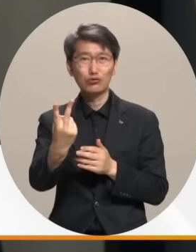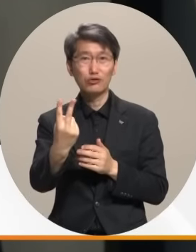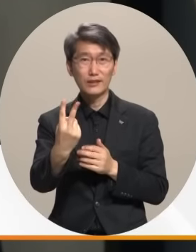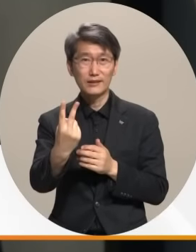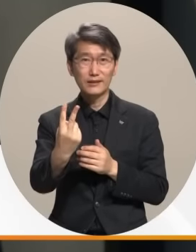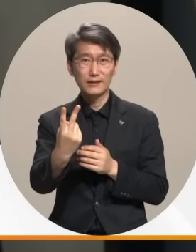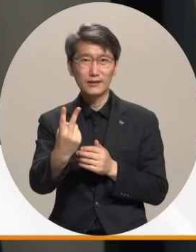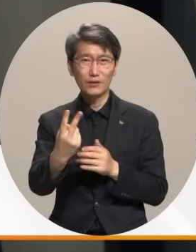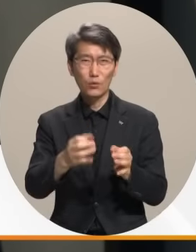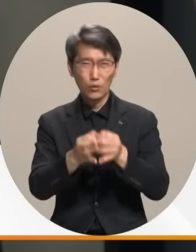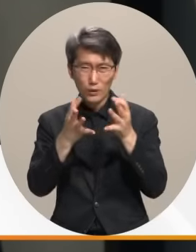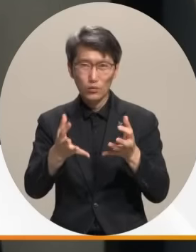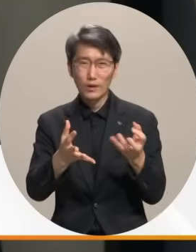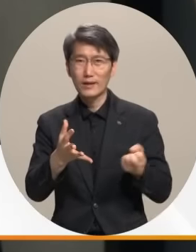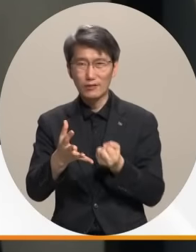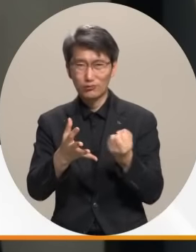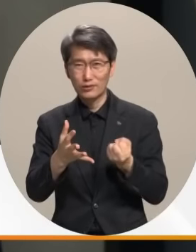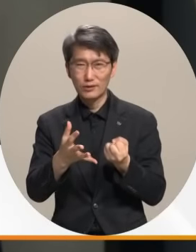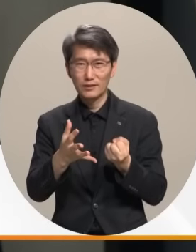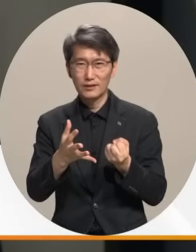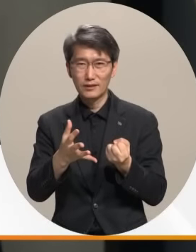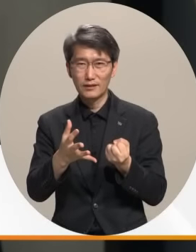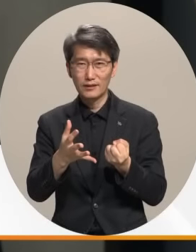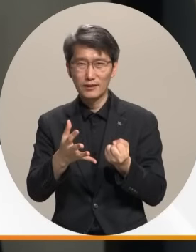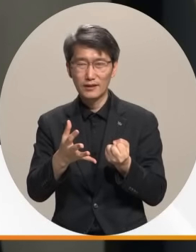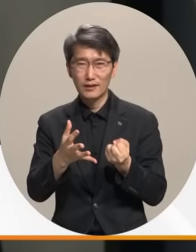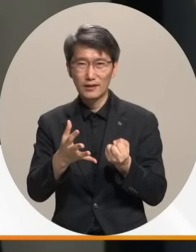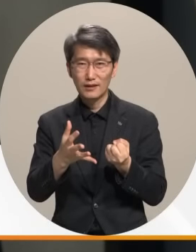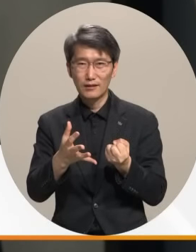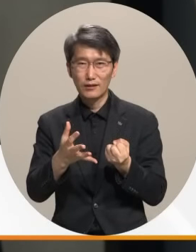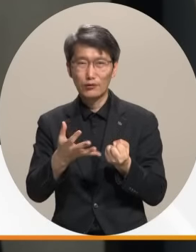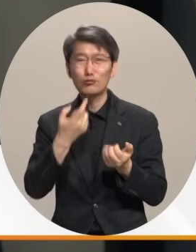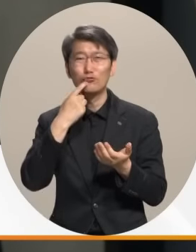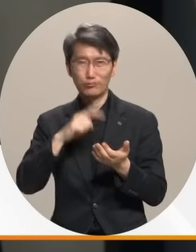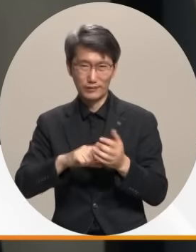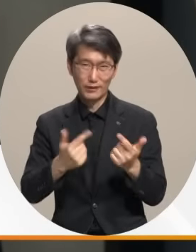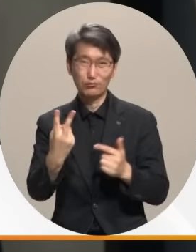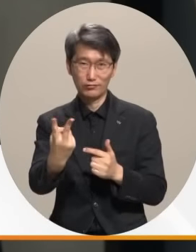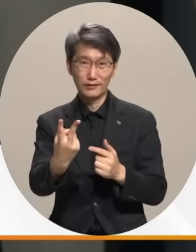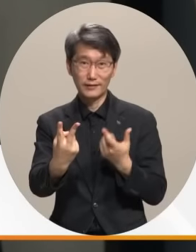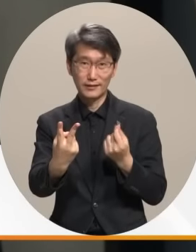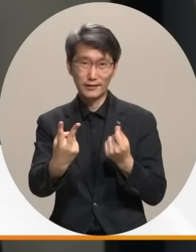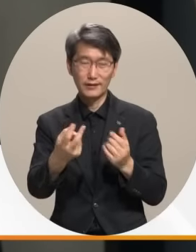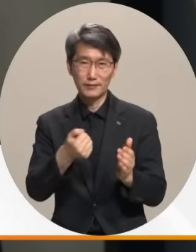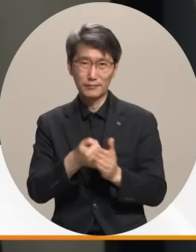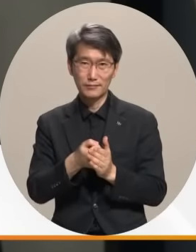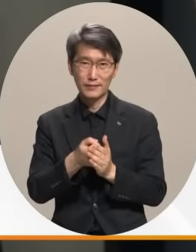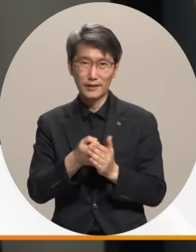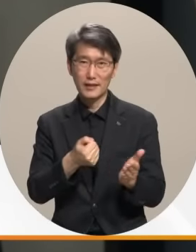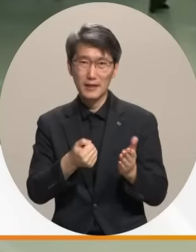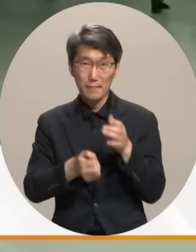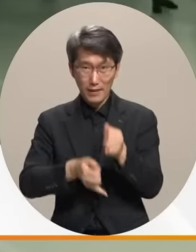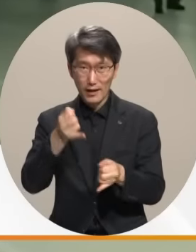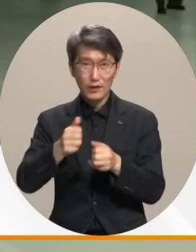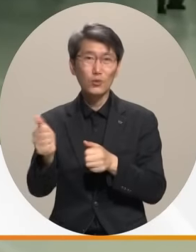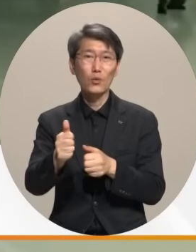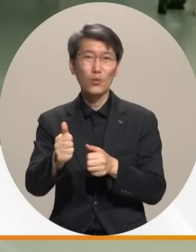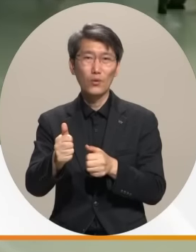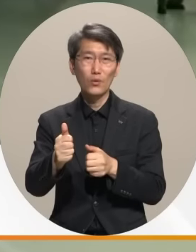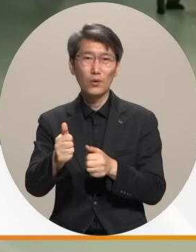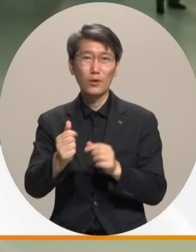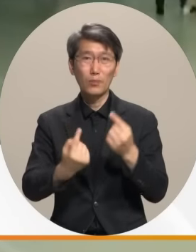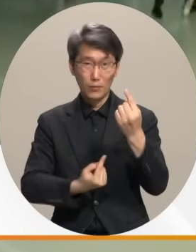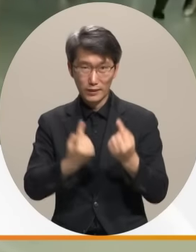가지는 오랫동안 가지고 있기가 굉장히 어려운 두 가지인 거 같아요 그래서 발레리노로